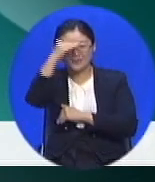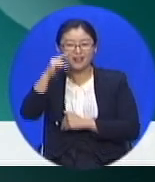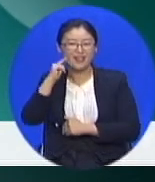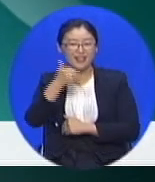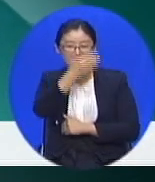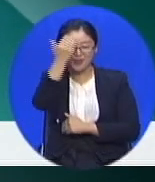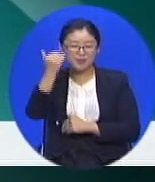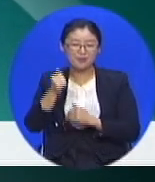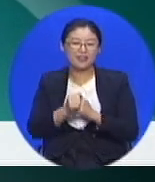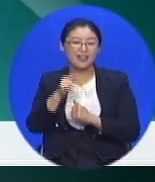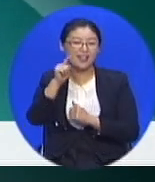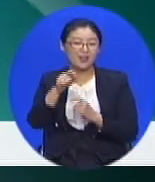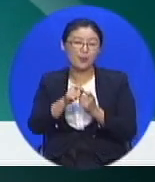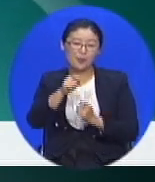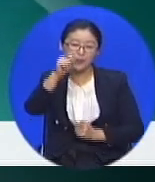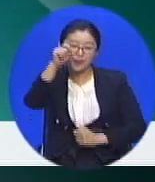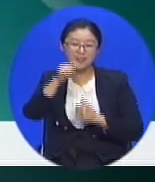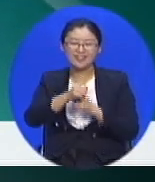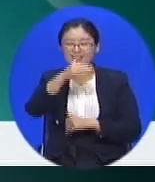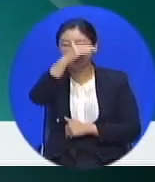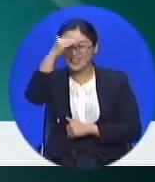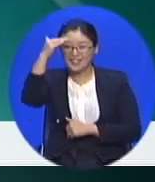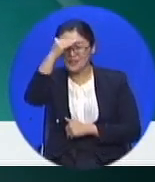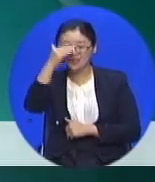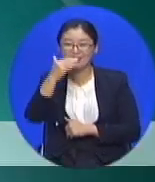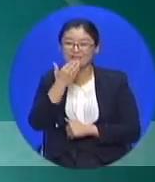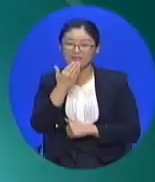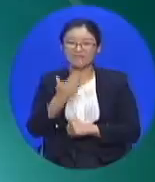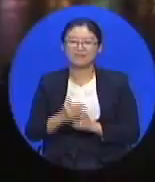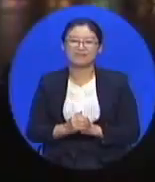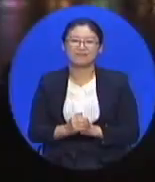아름다운 야경을 조금 더 오랫동안 감상할 수 있게 됐습니다.